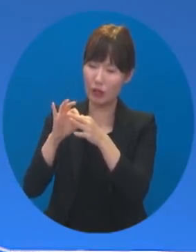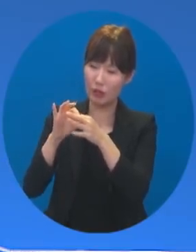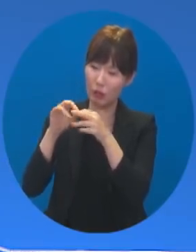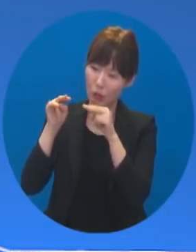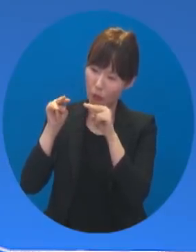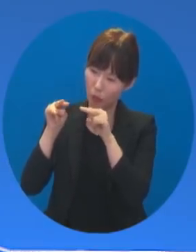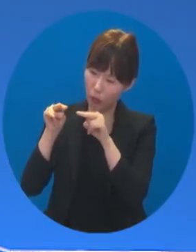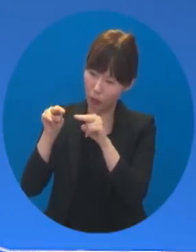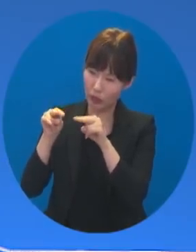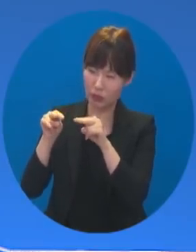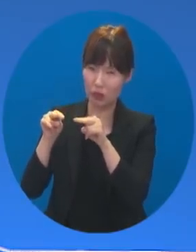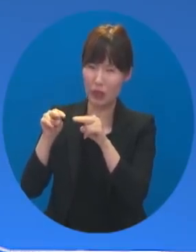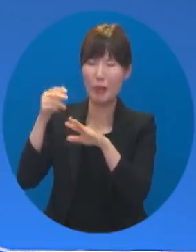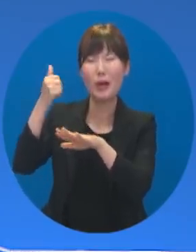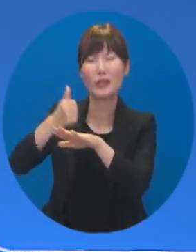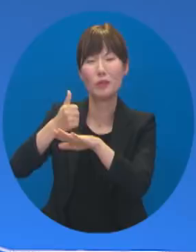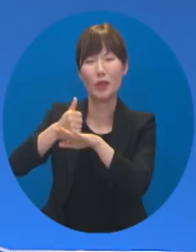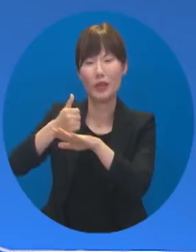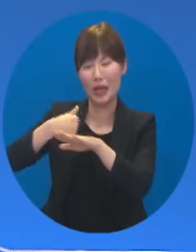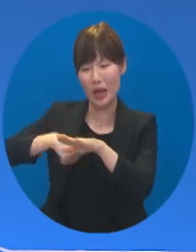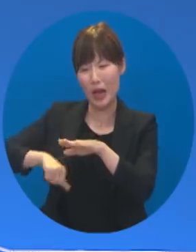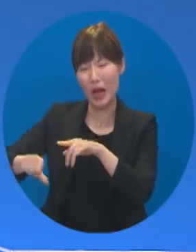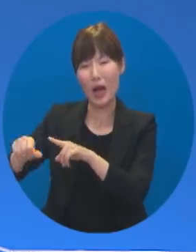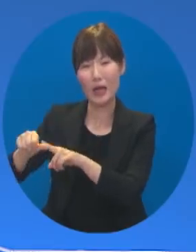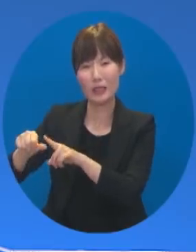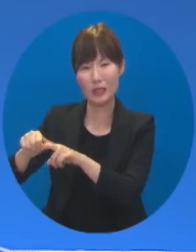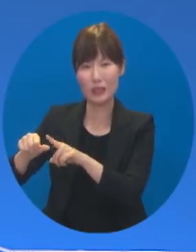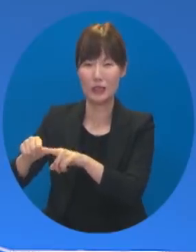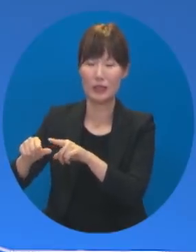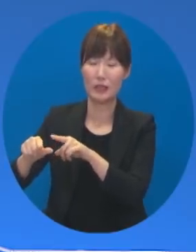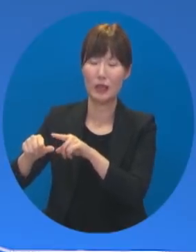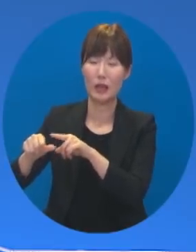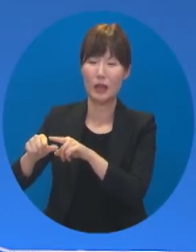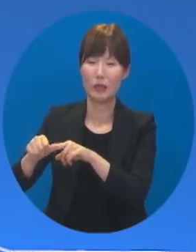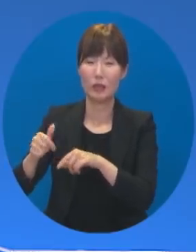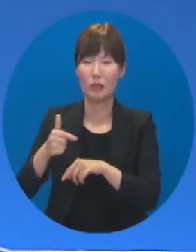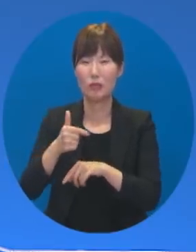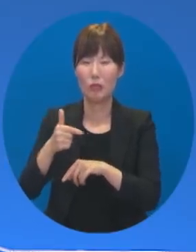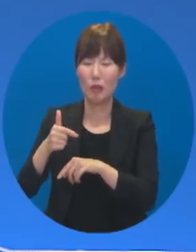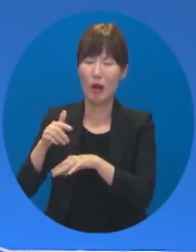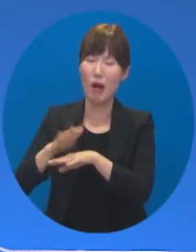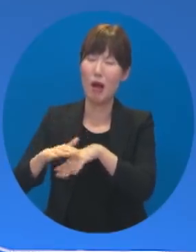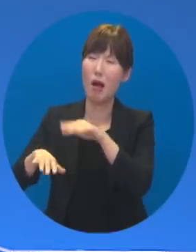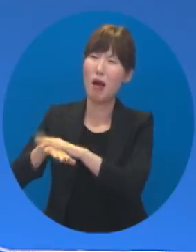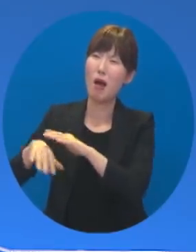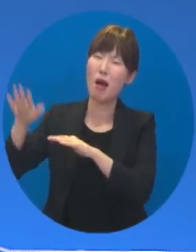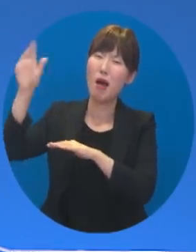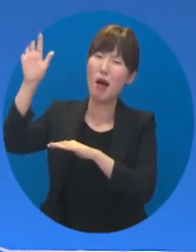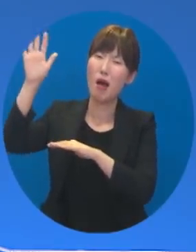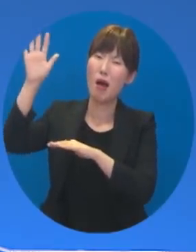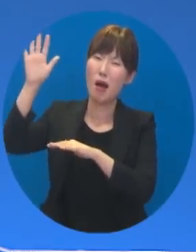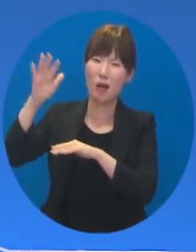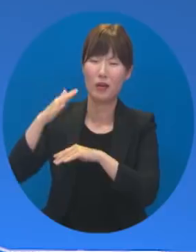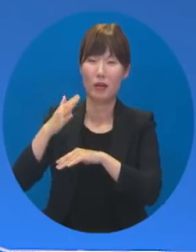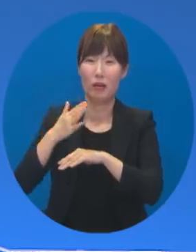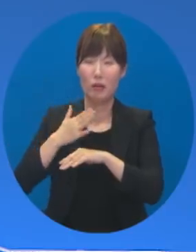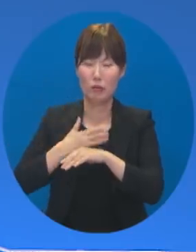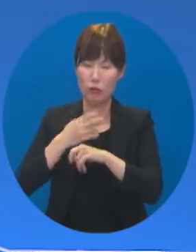나중에 원기가 울었고 또 손을 들어서 표시를 했고 그 방을 나왔는데 두 시간이